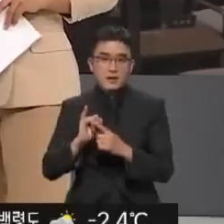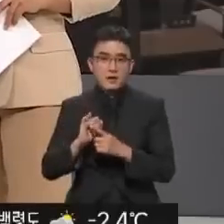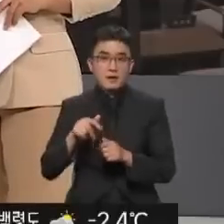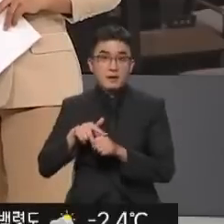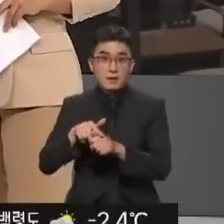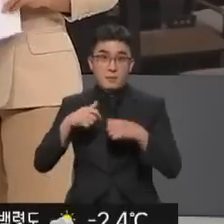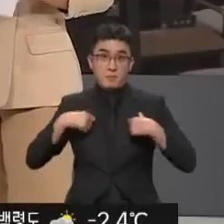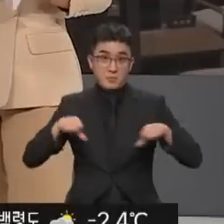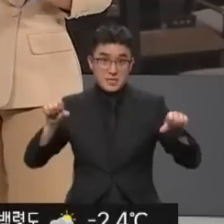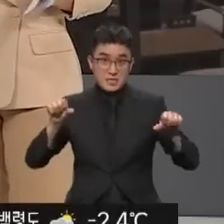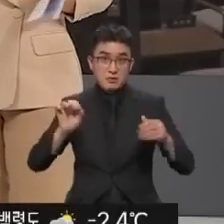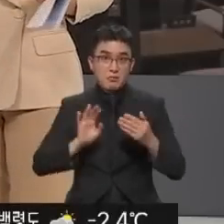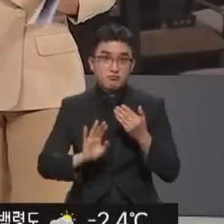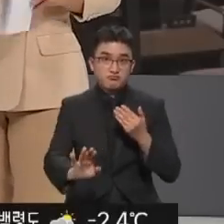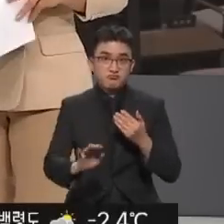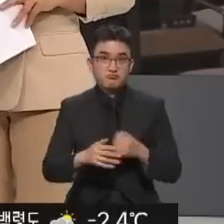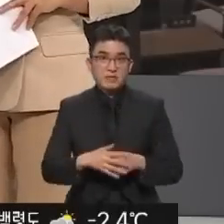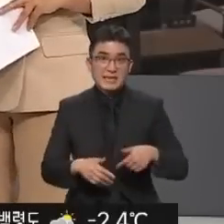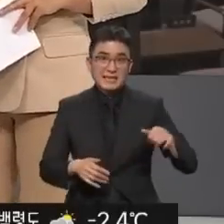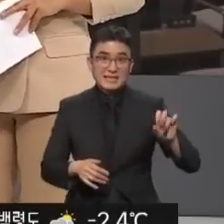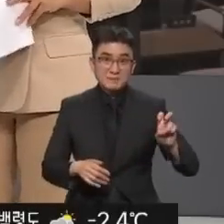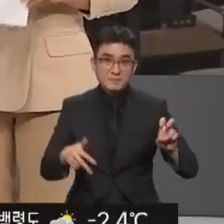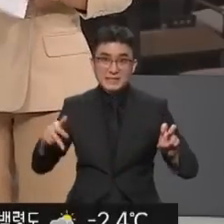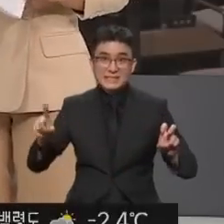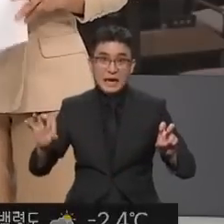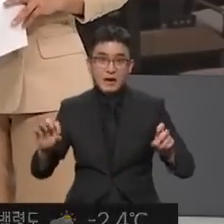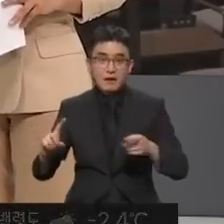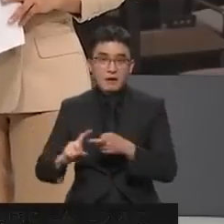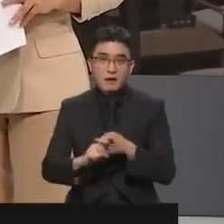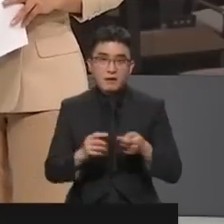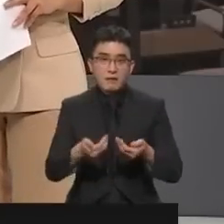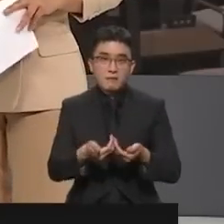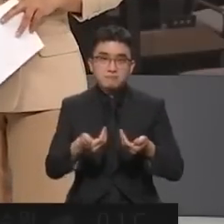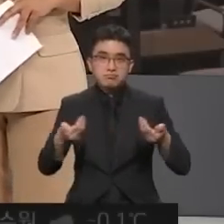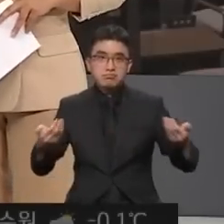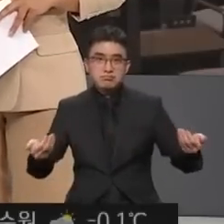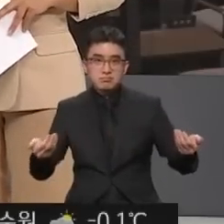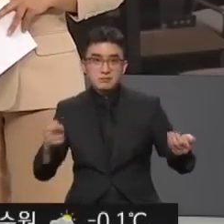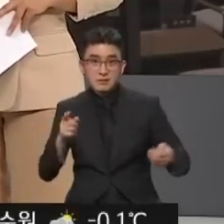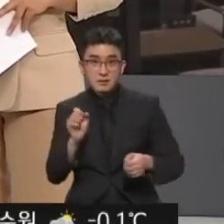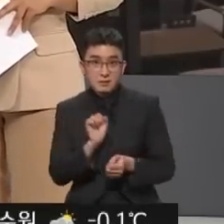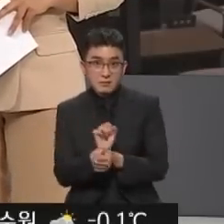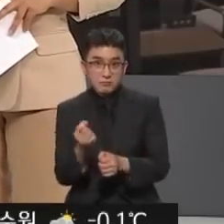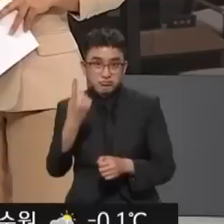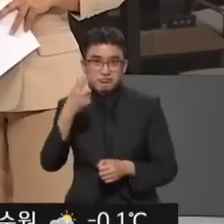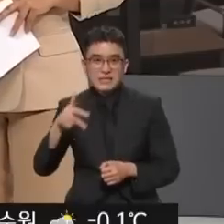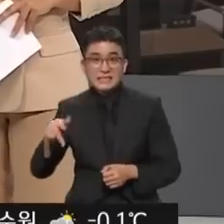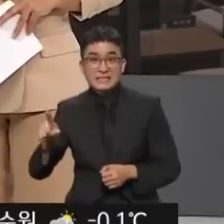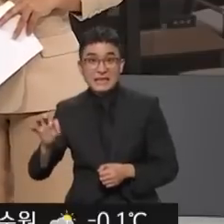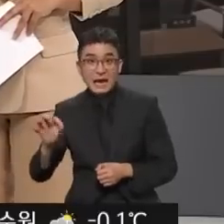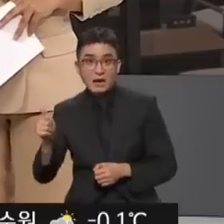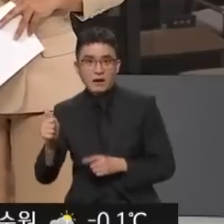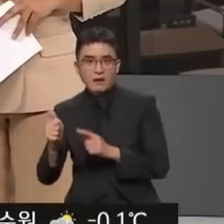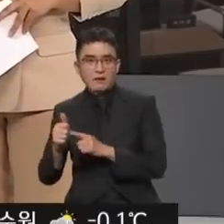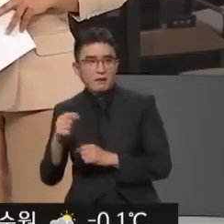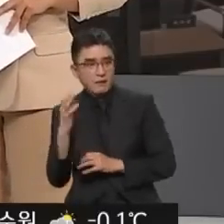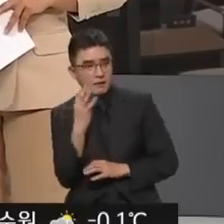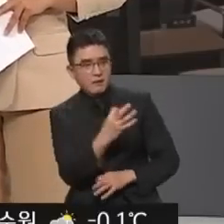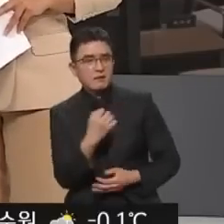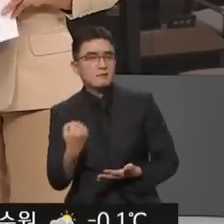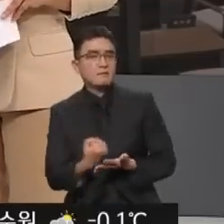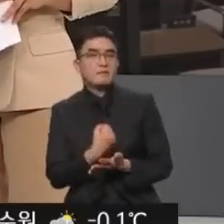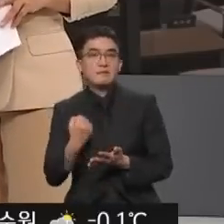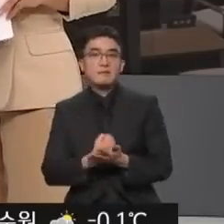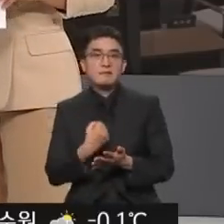김장 연대와는 좀 거리를 두고 있는 모습이죠. 이것에 대해서 장 의원이 서운하다는 뜻을 내비쳤다라는